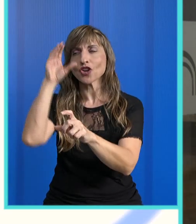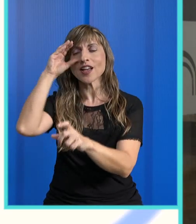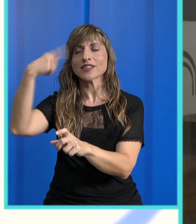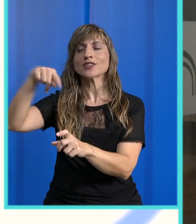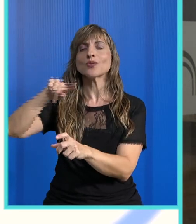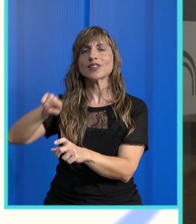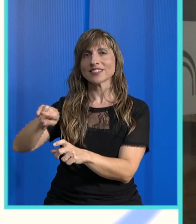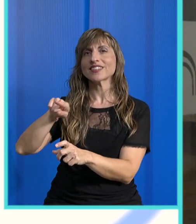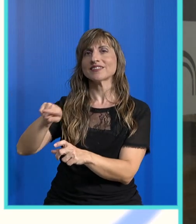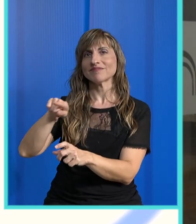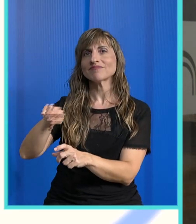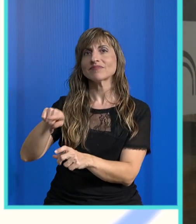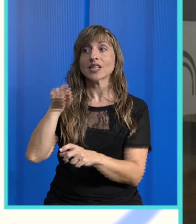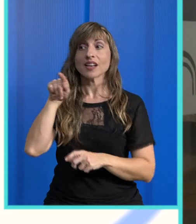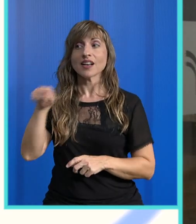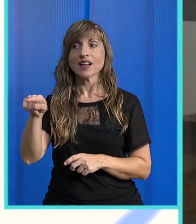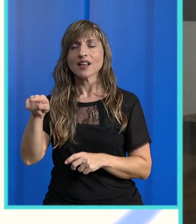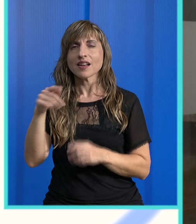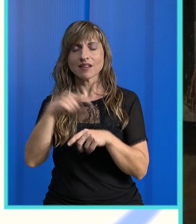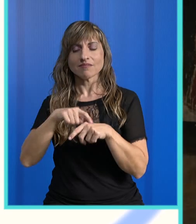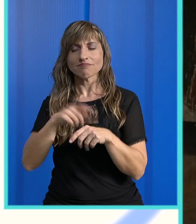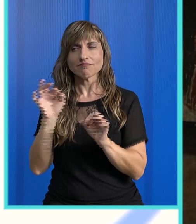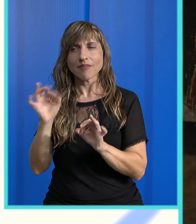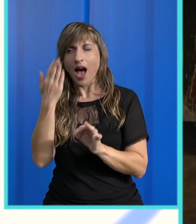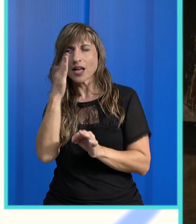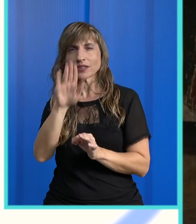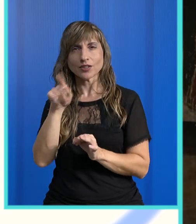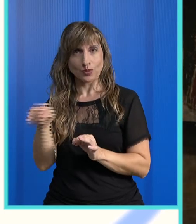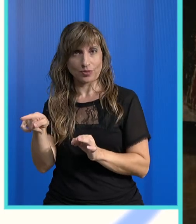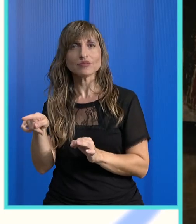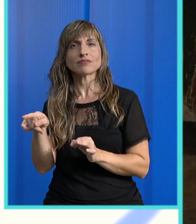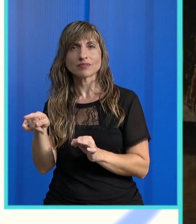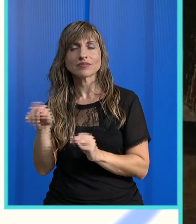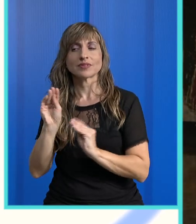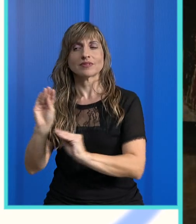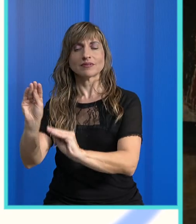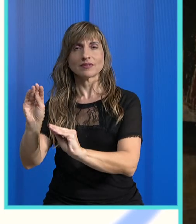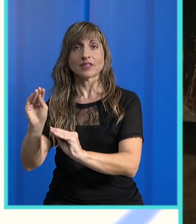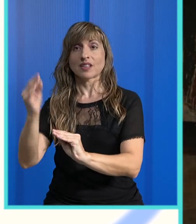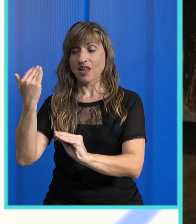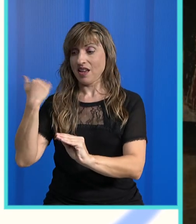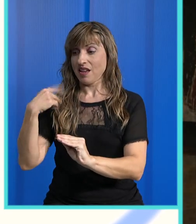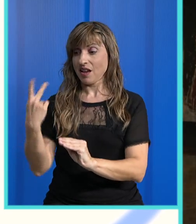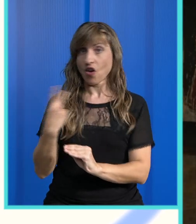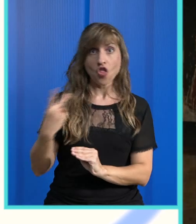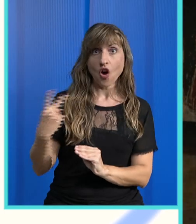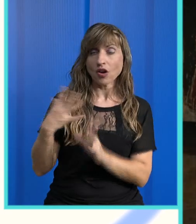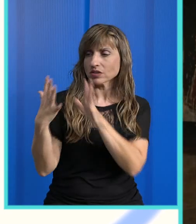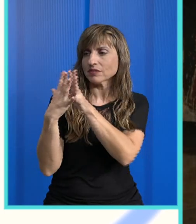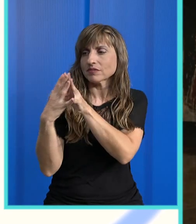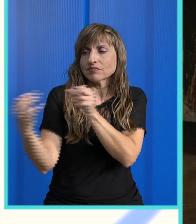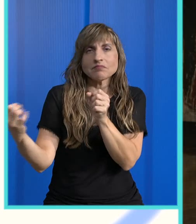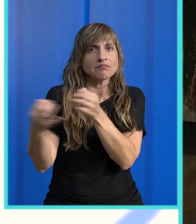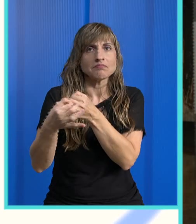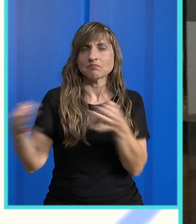i aquesta actitud que tenia va fer que ja des de molt temps ell i jo ens haguéssim d'entendre